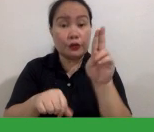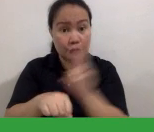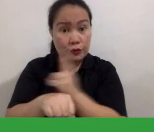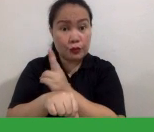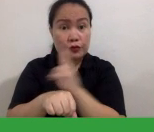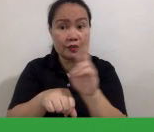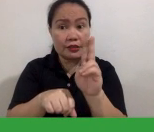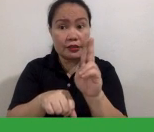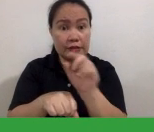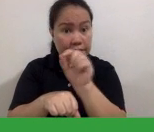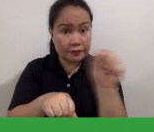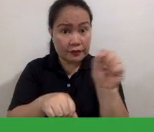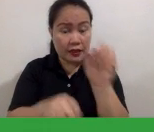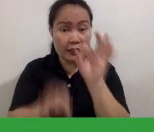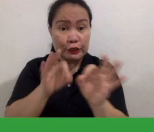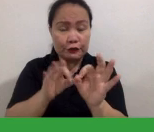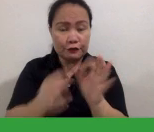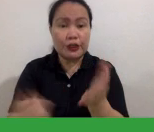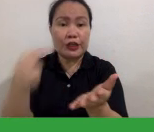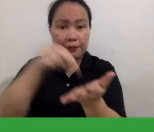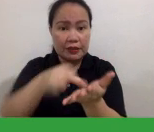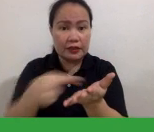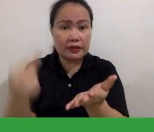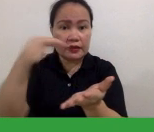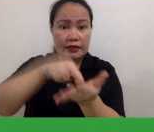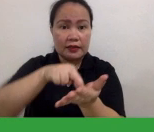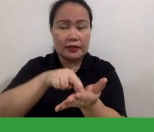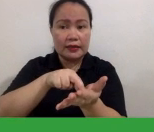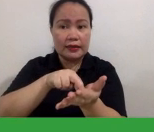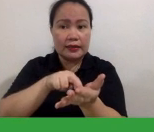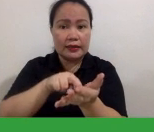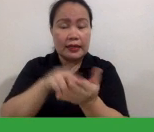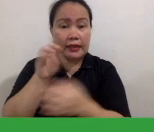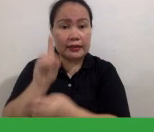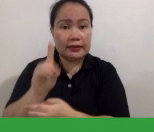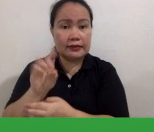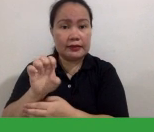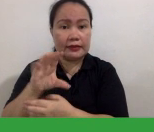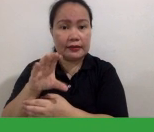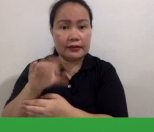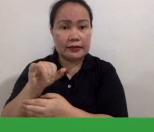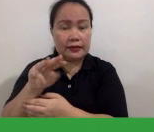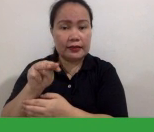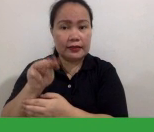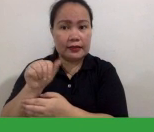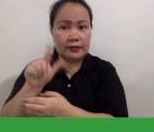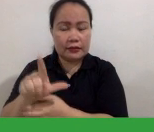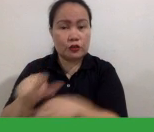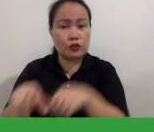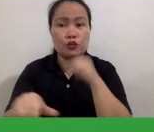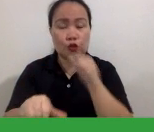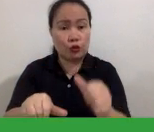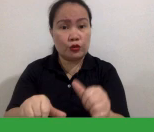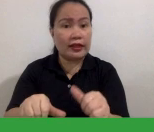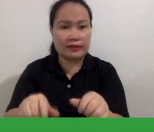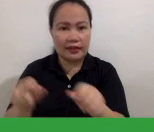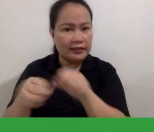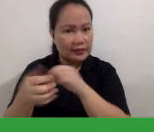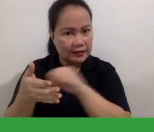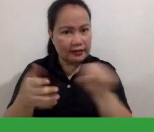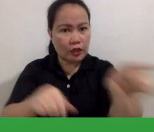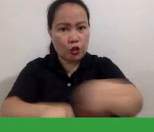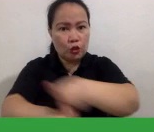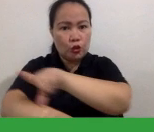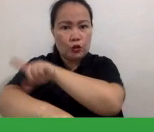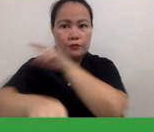36. Ito po ay tinatawag nating vinculum. So, gagamitin lang po natin ito kapag repeating decimal. Okay? Ang purpose